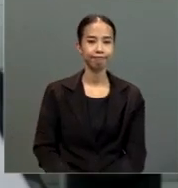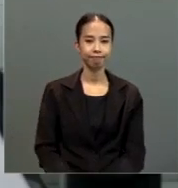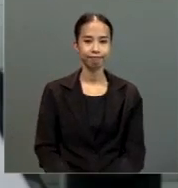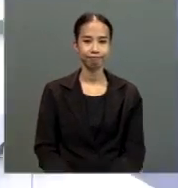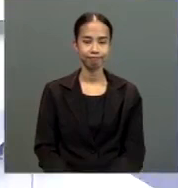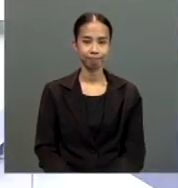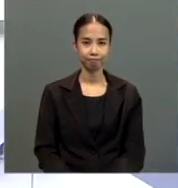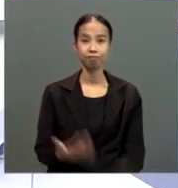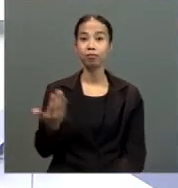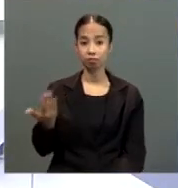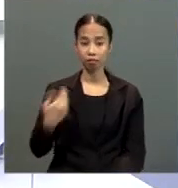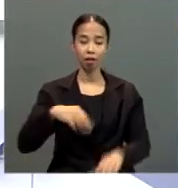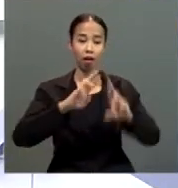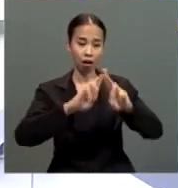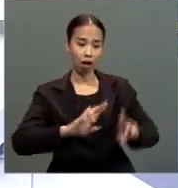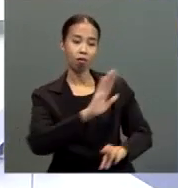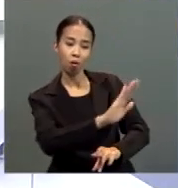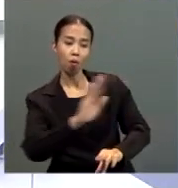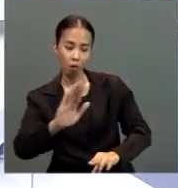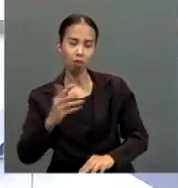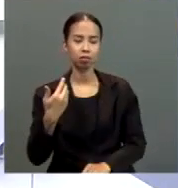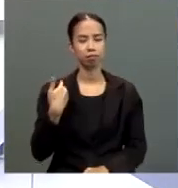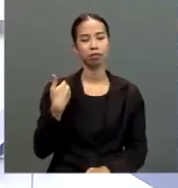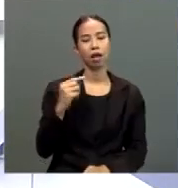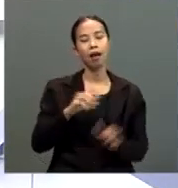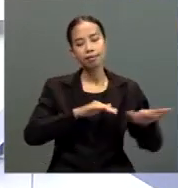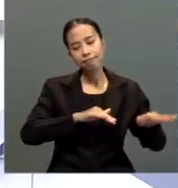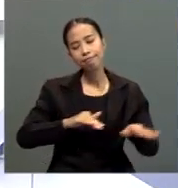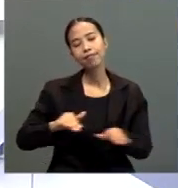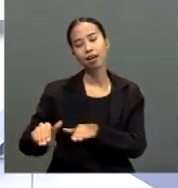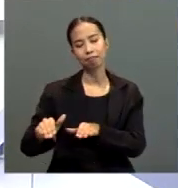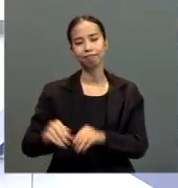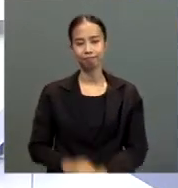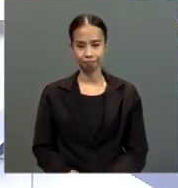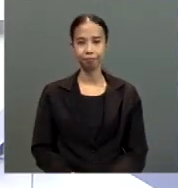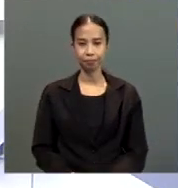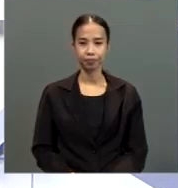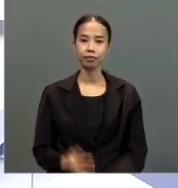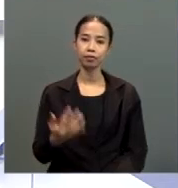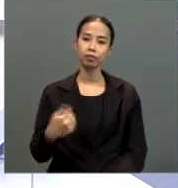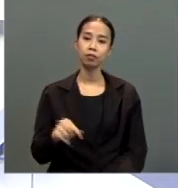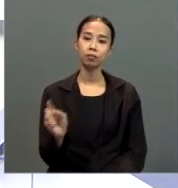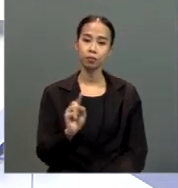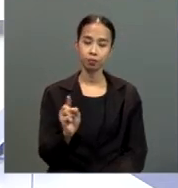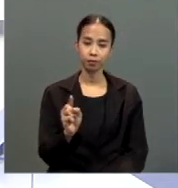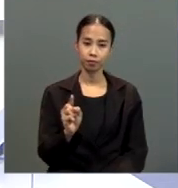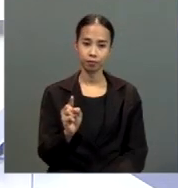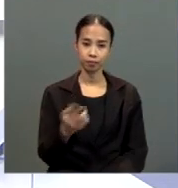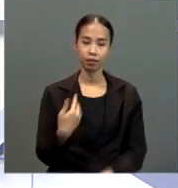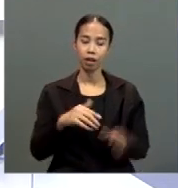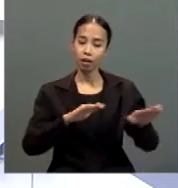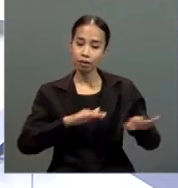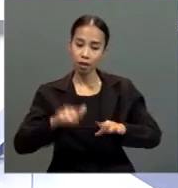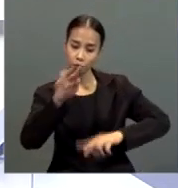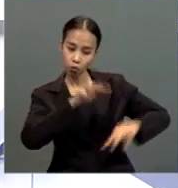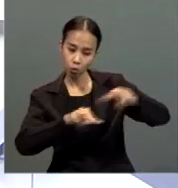นี่ค่ะแต่ละร้านคือพอมีสัญญาณออกมาเขาก็เตรียมความพร้อมกันแล้วนะคะแล้วก็อย่างหนึ่งคือนอกจากจะเตรียมความพร้